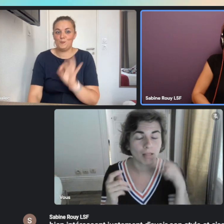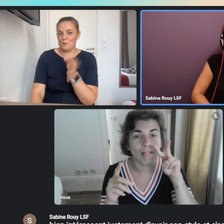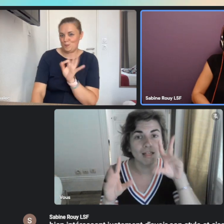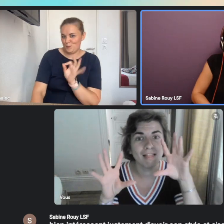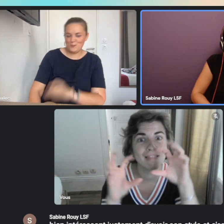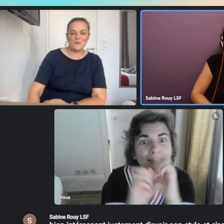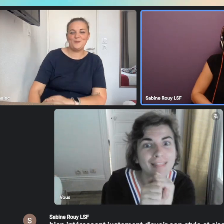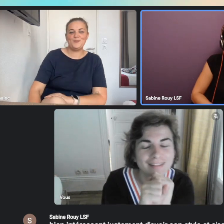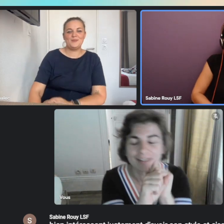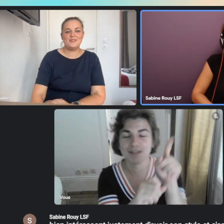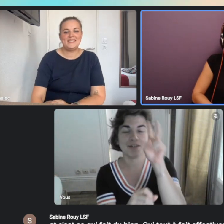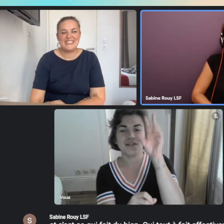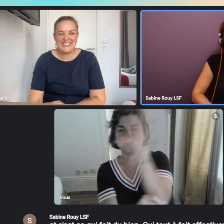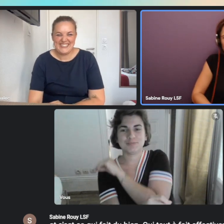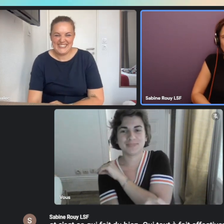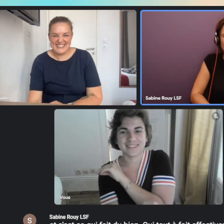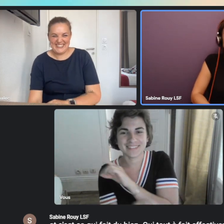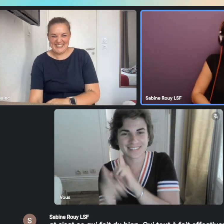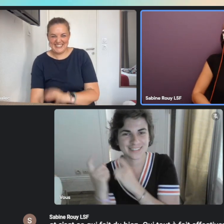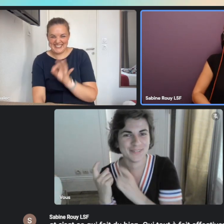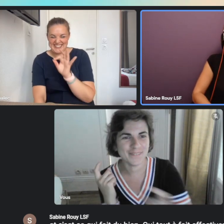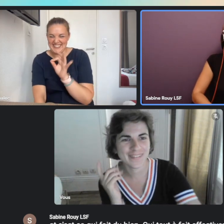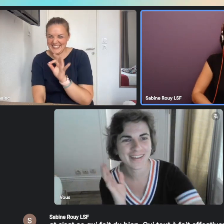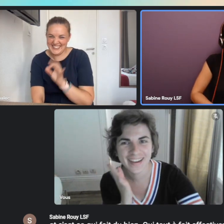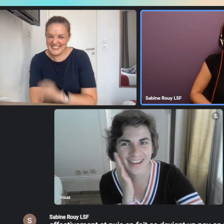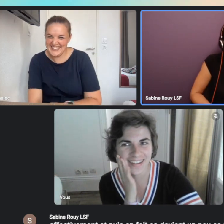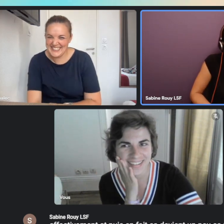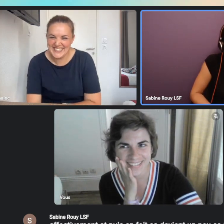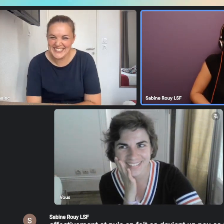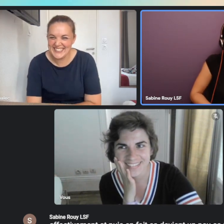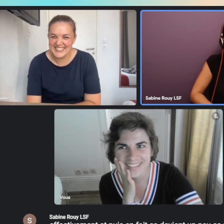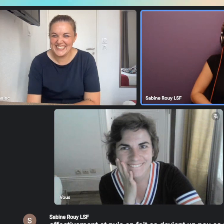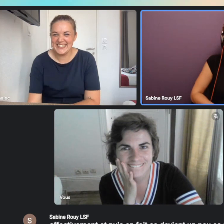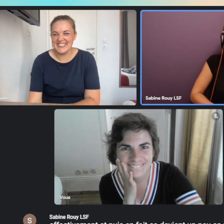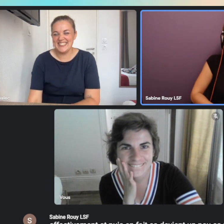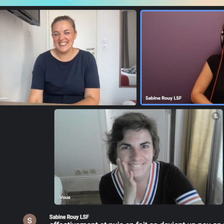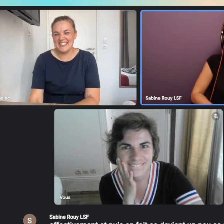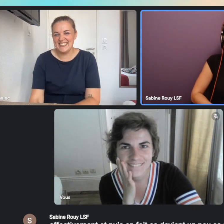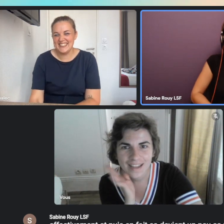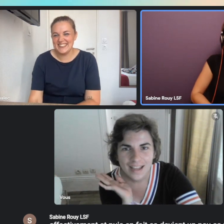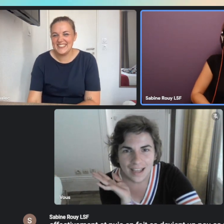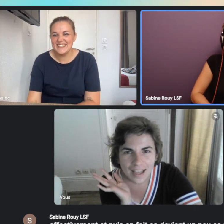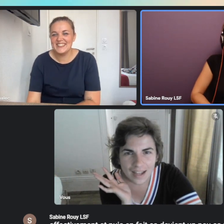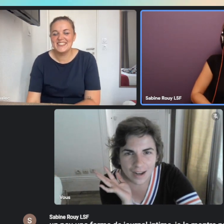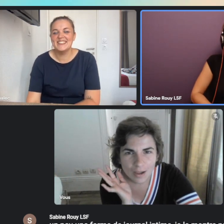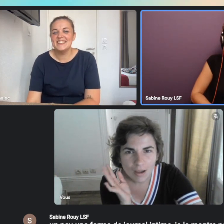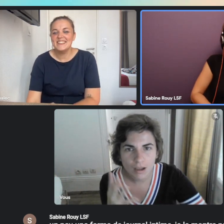Alors, je regarde si jamais il y a des questions parce que je suis, très concentrée sur toi et j'oublie les questions. Oui, oui, tout à fait.